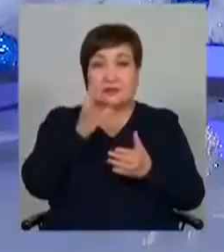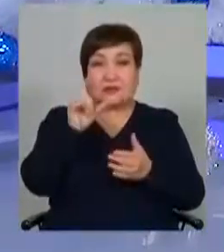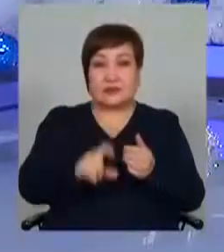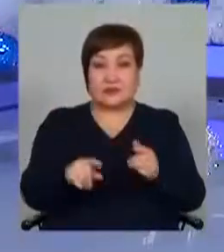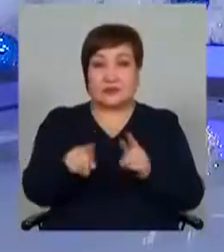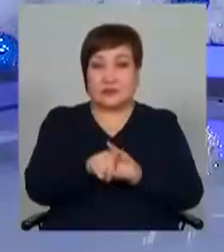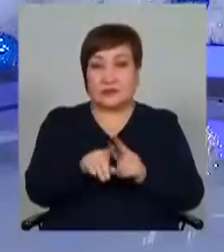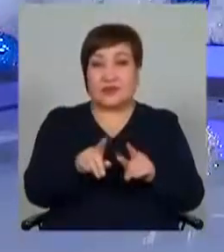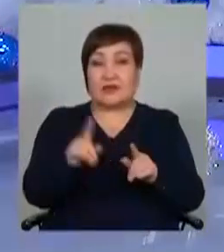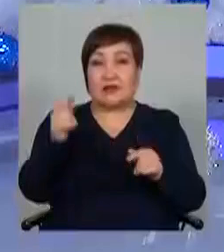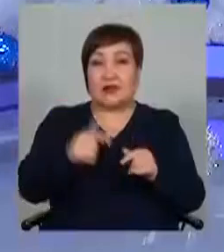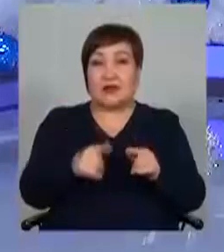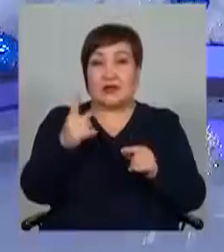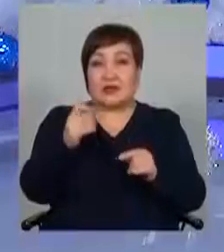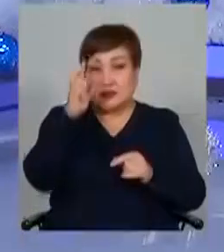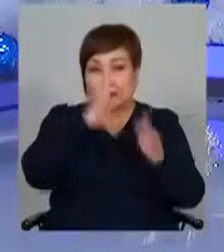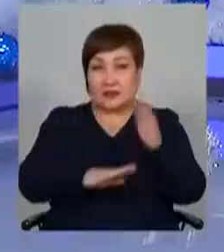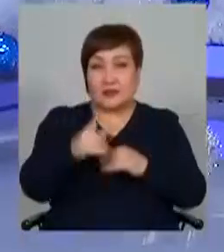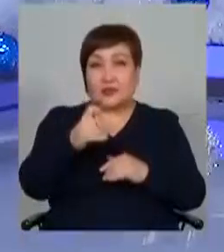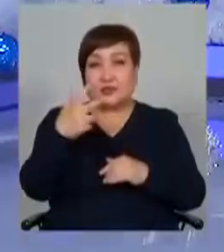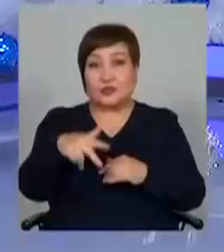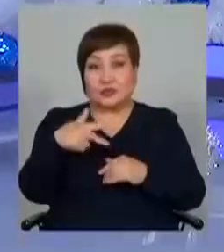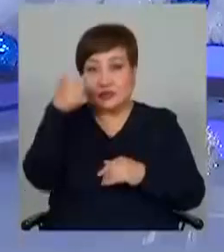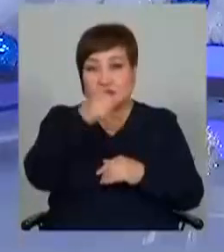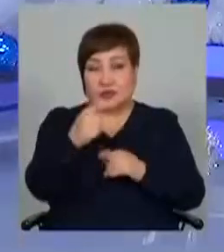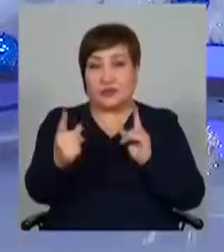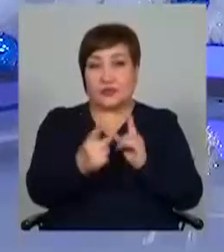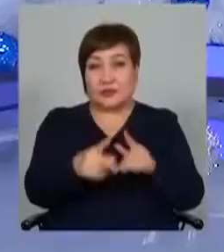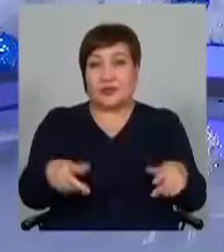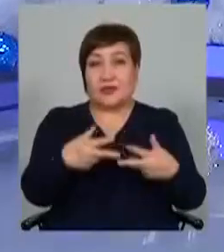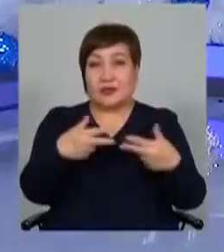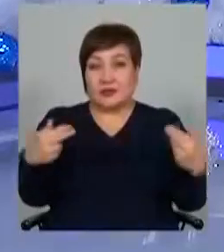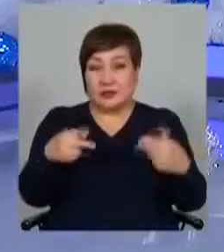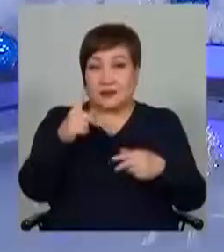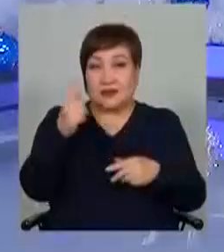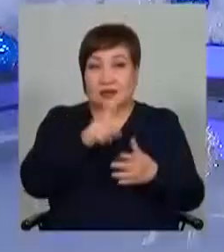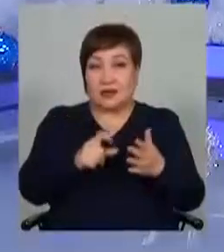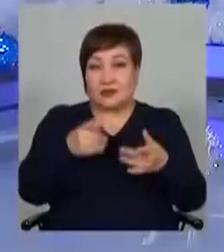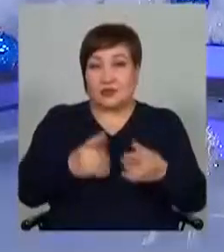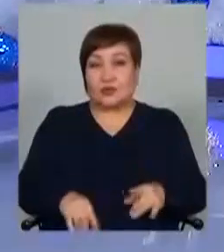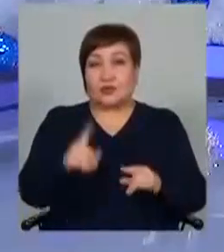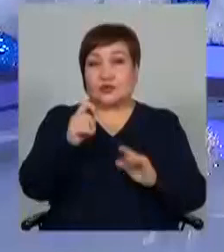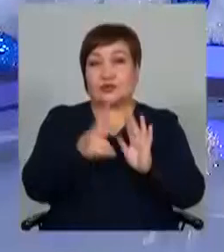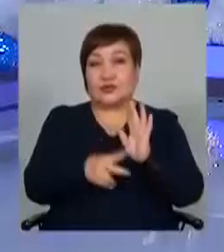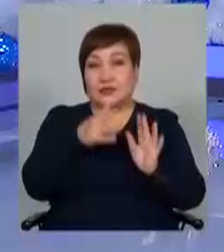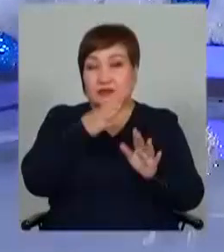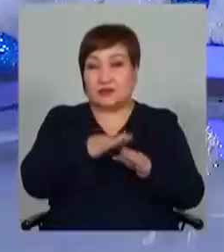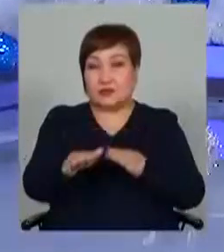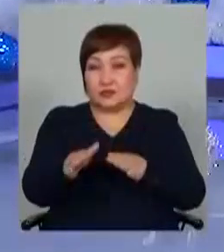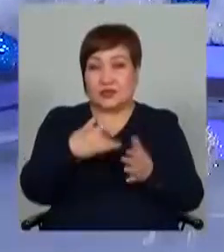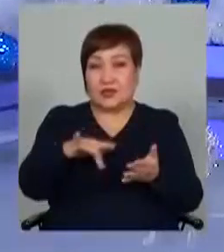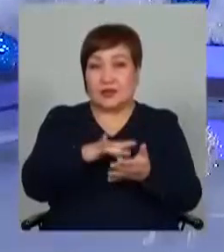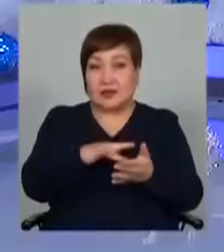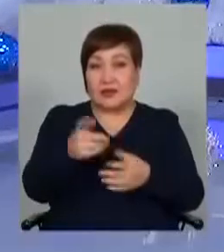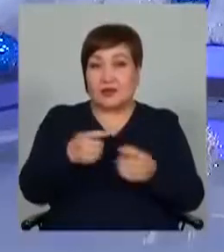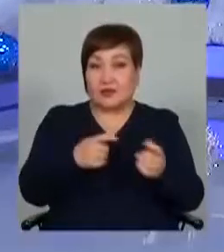Биыл ел тәуелсіздігінің 30 жылдығымен қатар ақынның туғанына 180 жыл толды. Мерейлі мерейтой қарсаңында қала басшылығының қолдауымен